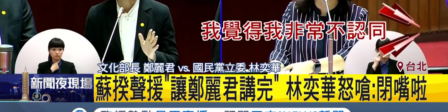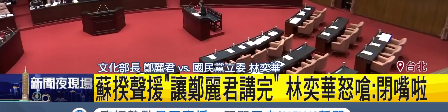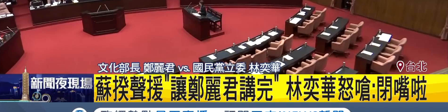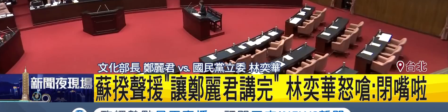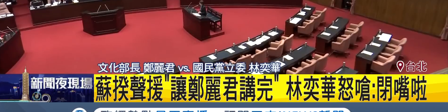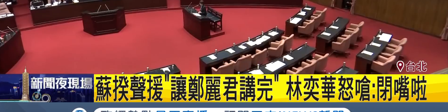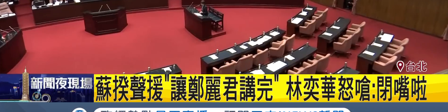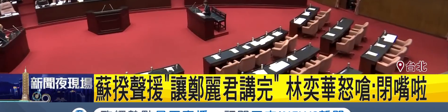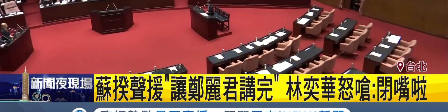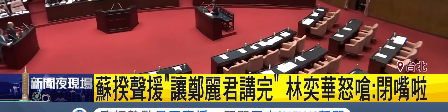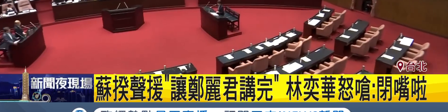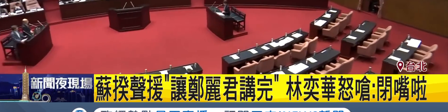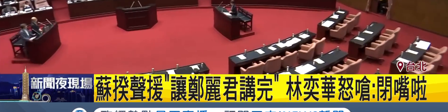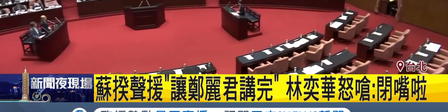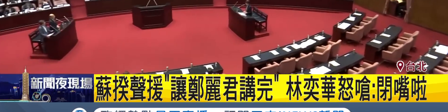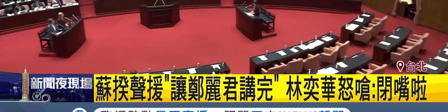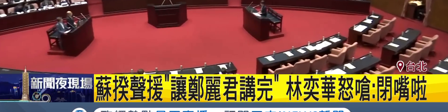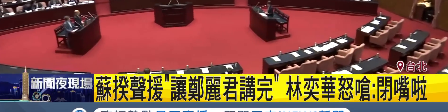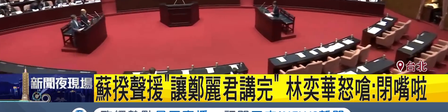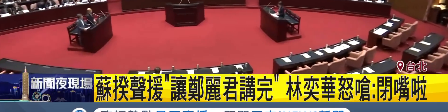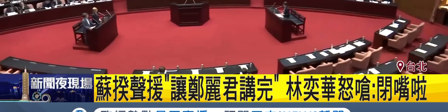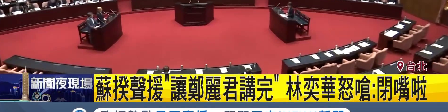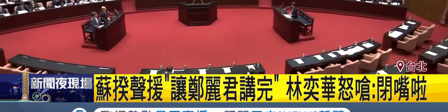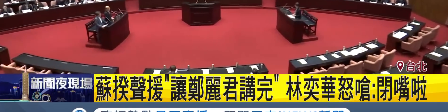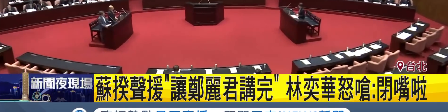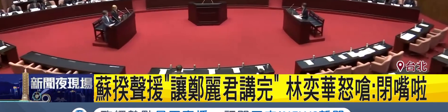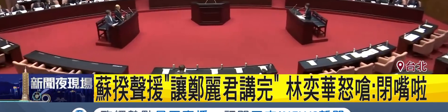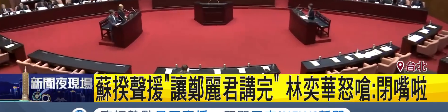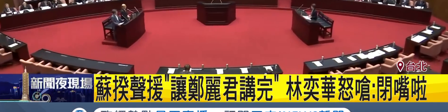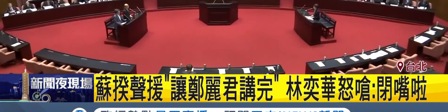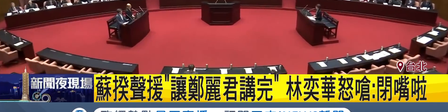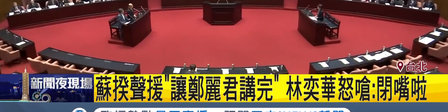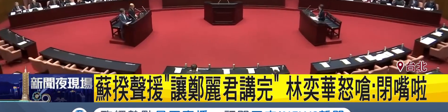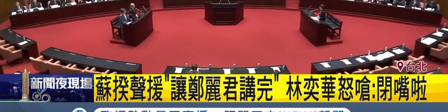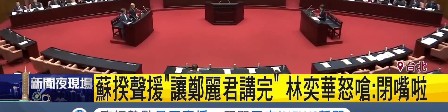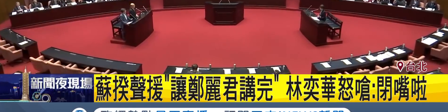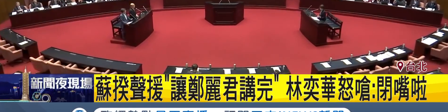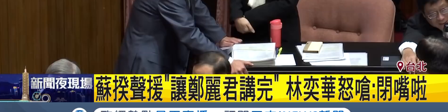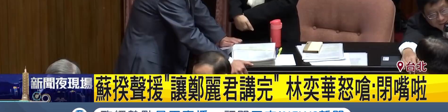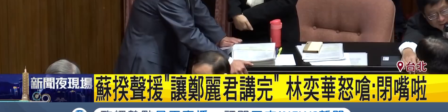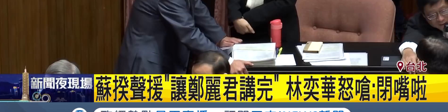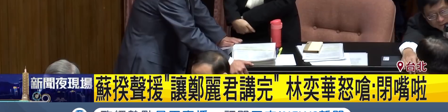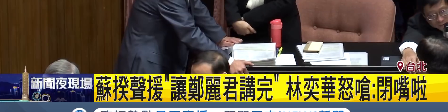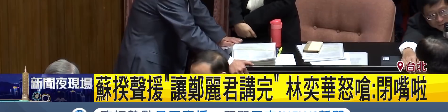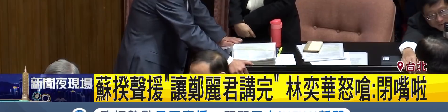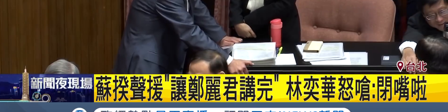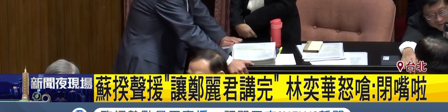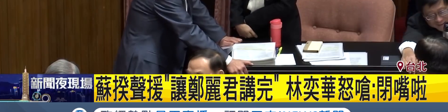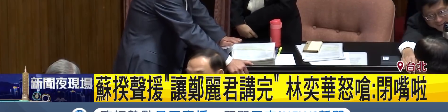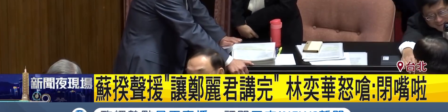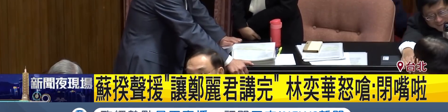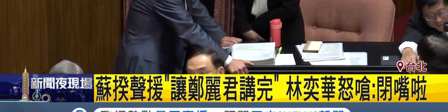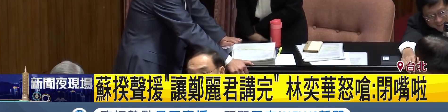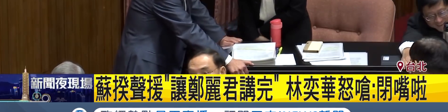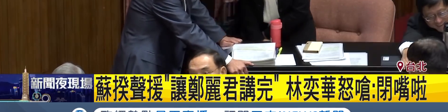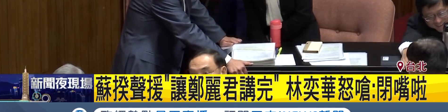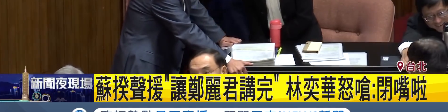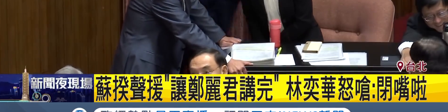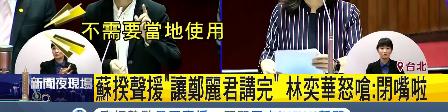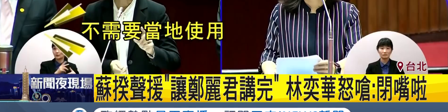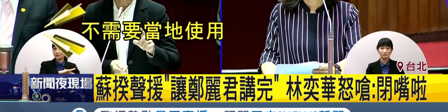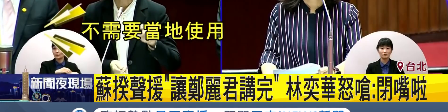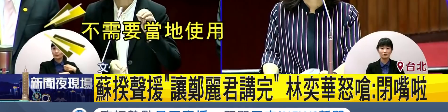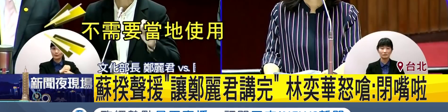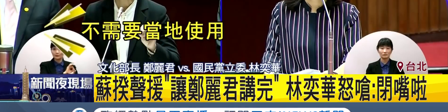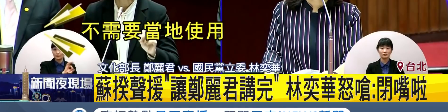认同。 振兴抵用券目前暂定本国旅使用，国民党立委林益华为此向文化部长郑丽君抗议，当场吵起